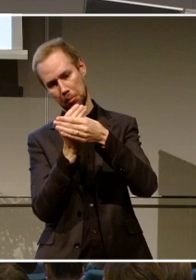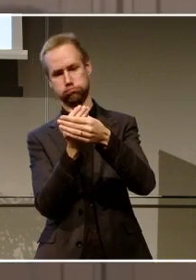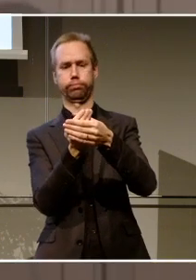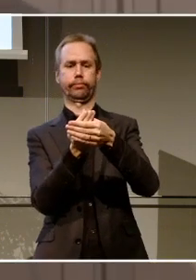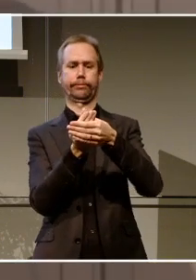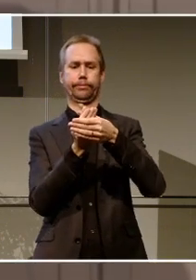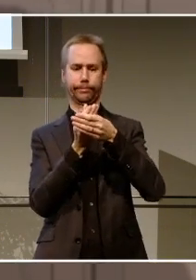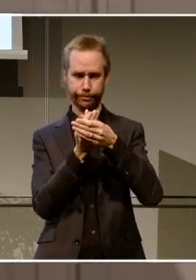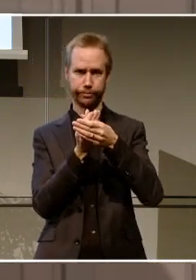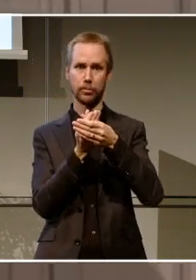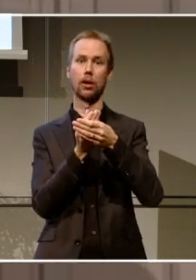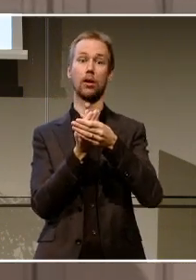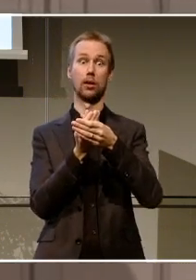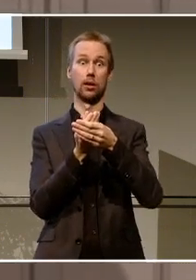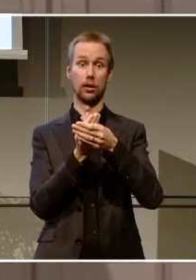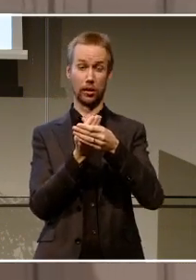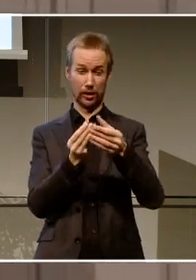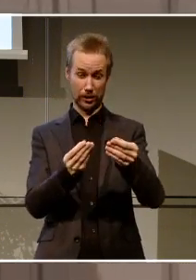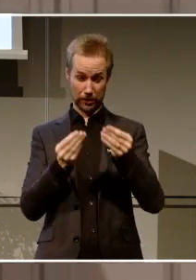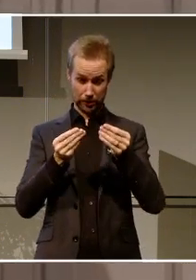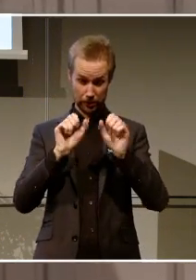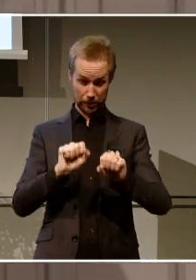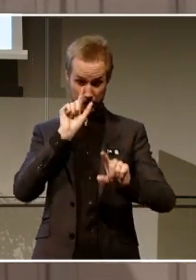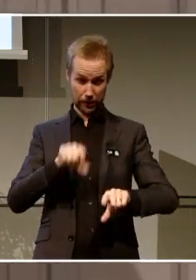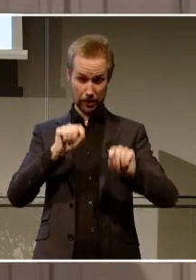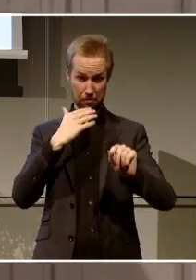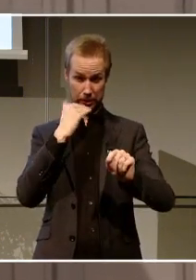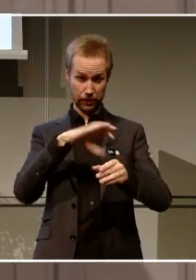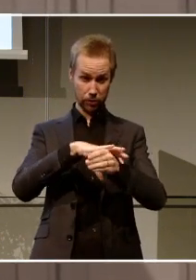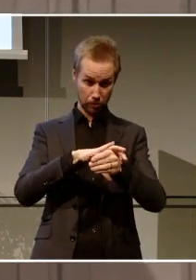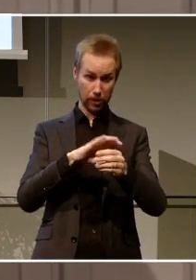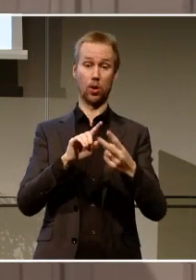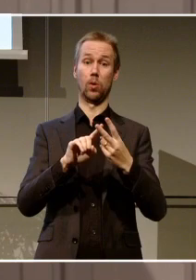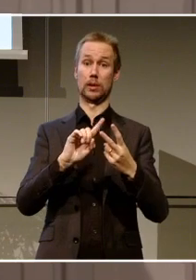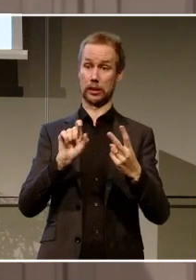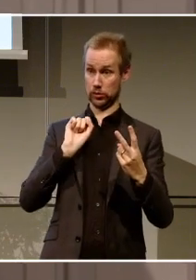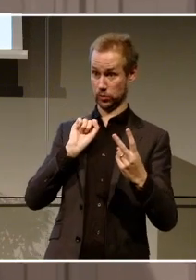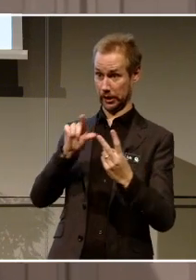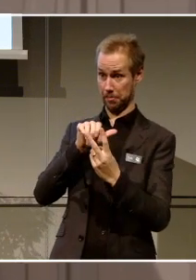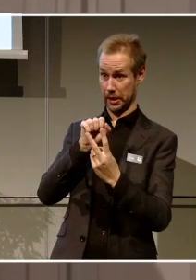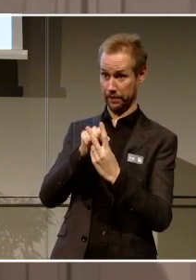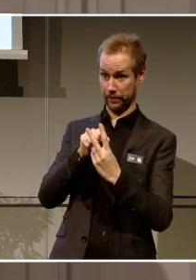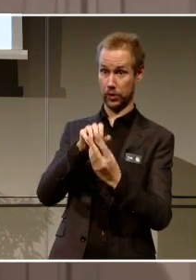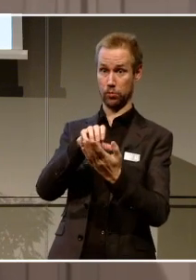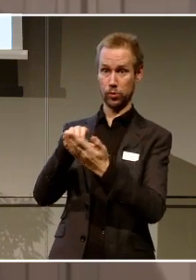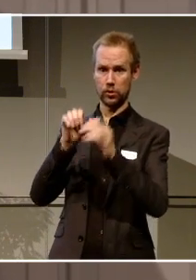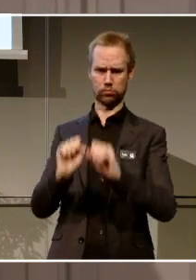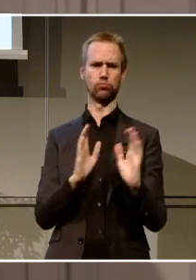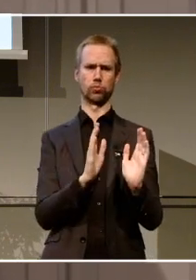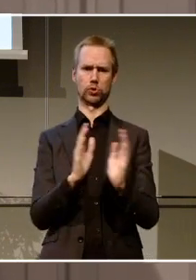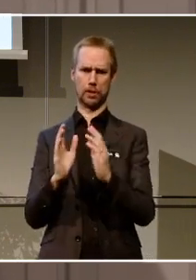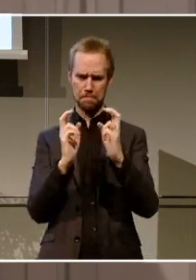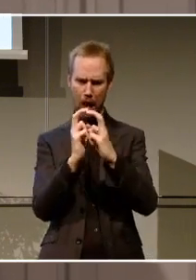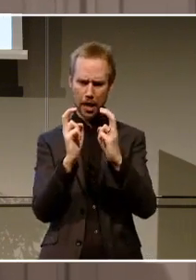Ja, så skulle vi hitta den bästa förskolan. Sen skulle vi skicka in ett papper till kommunen som skulle organisera det här i pärmar. De skulle behöva